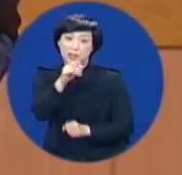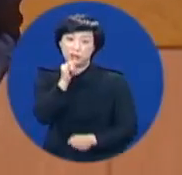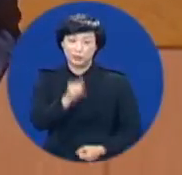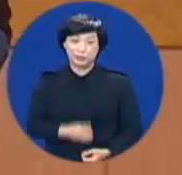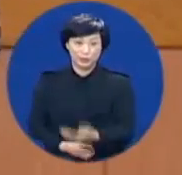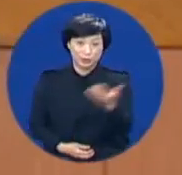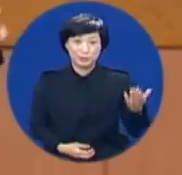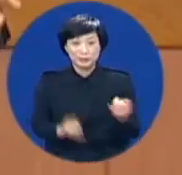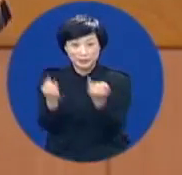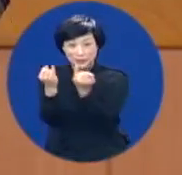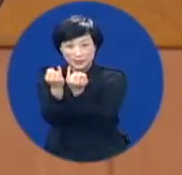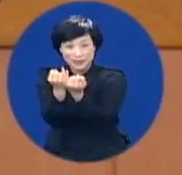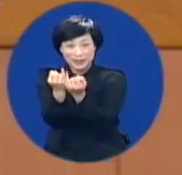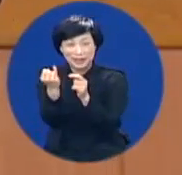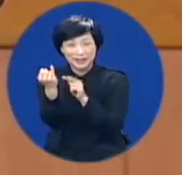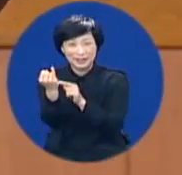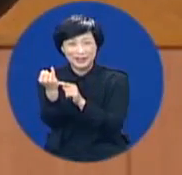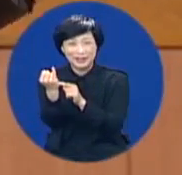이 여자가